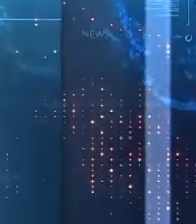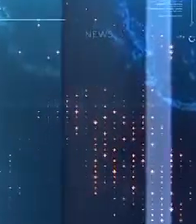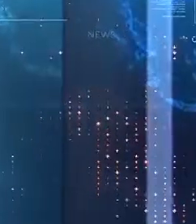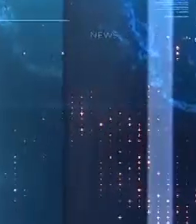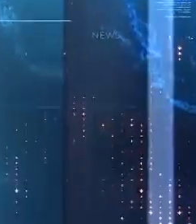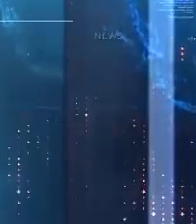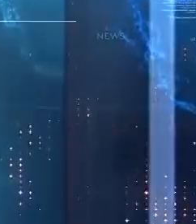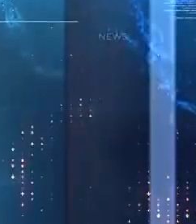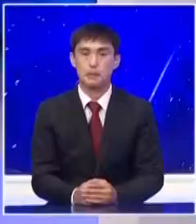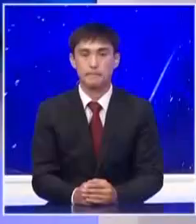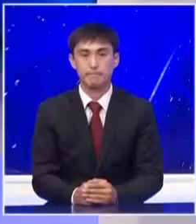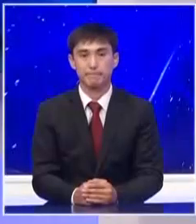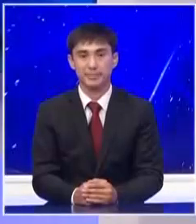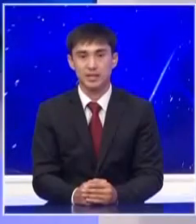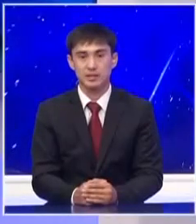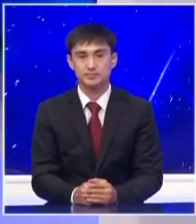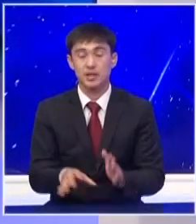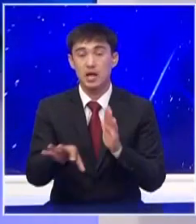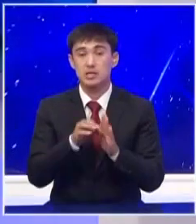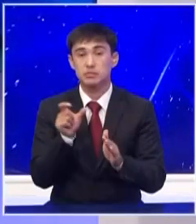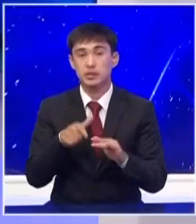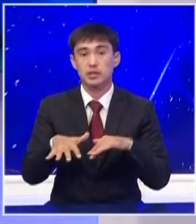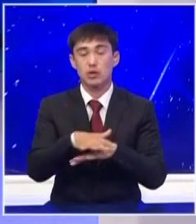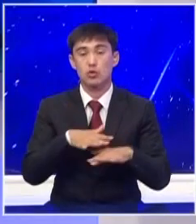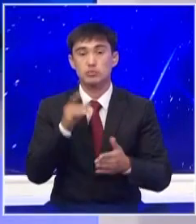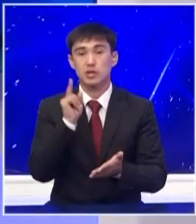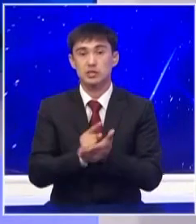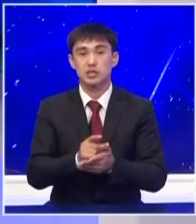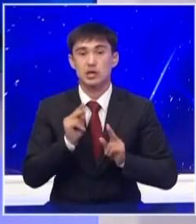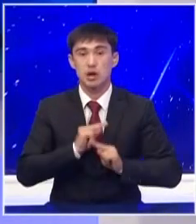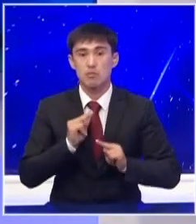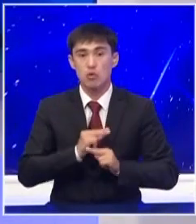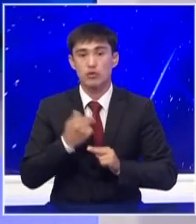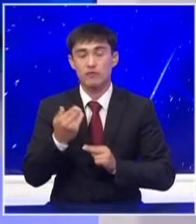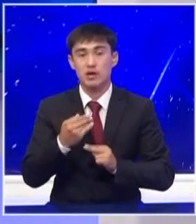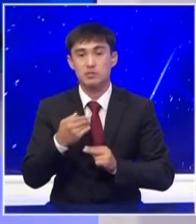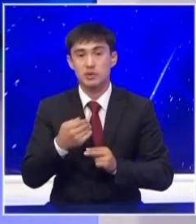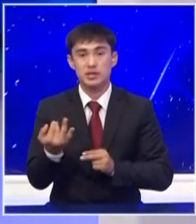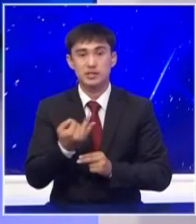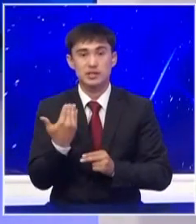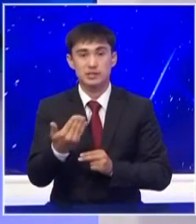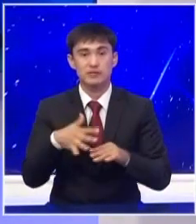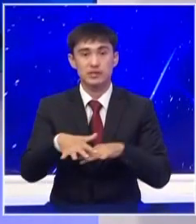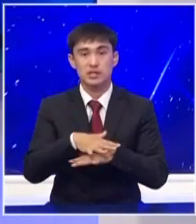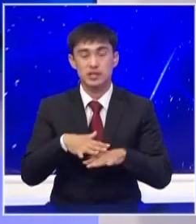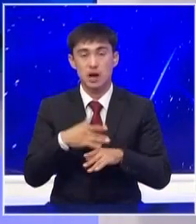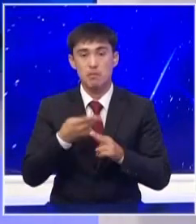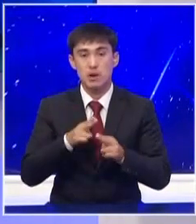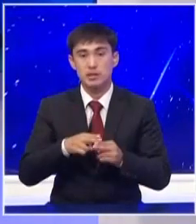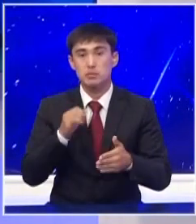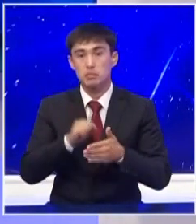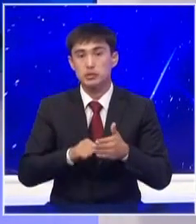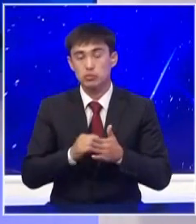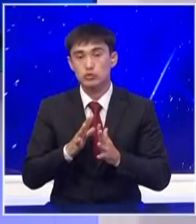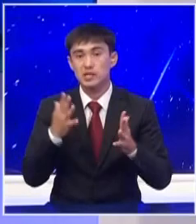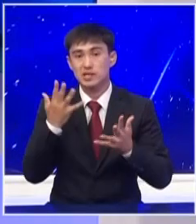Айбусынов, телеканал ЖТСУ. Избранные народом должны работать во имя его интересов. Опираясь на этот принцип, вот